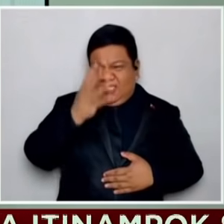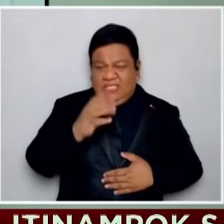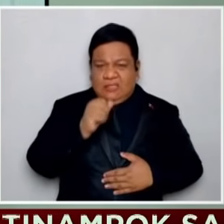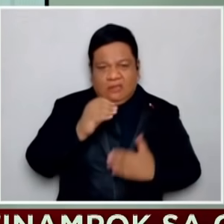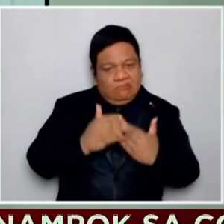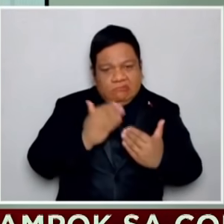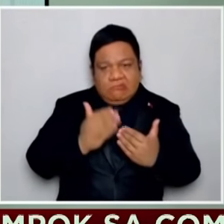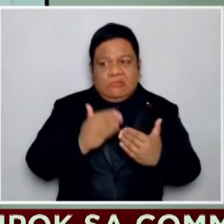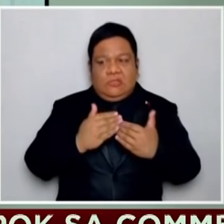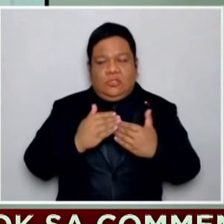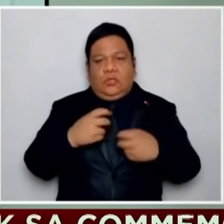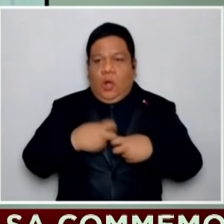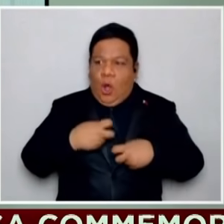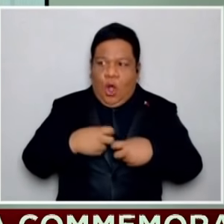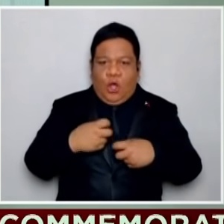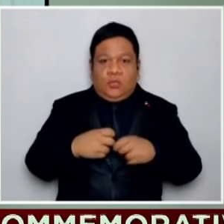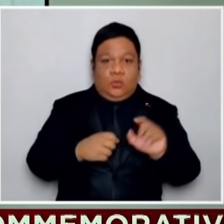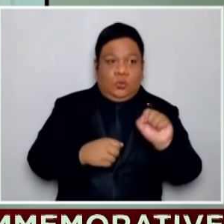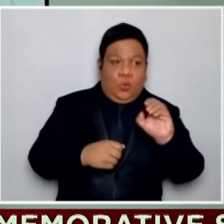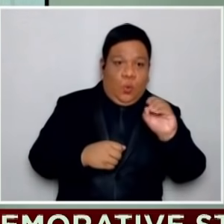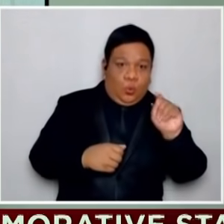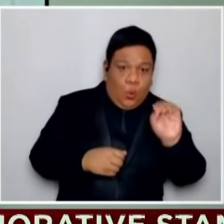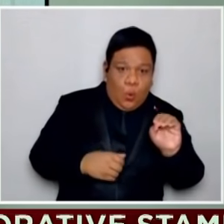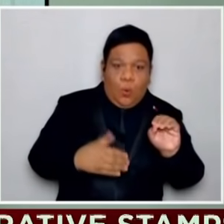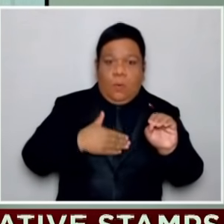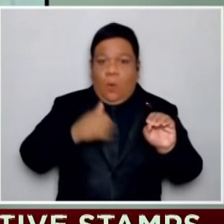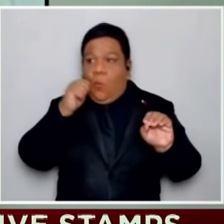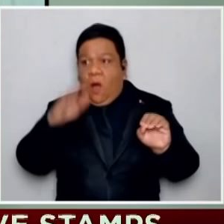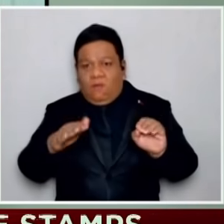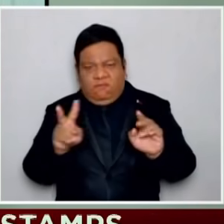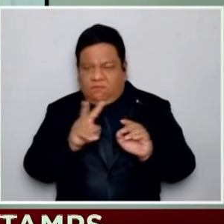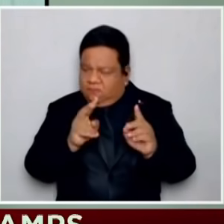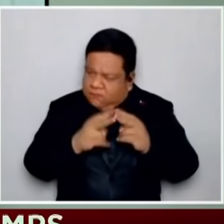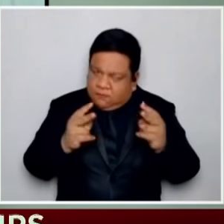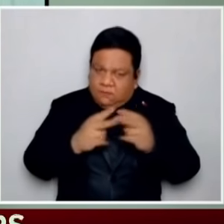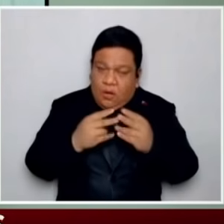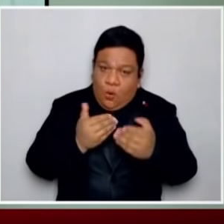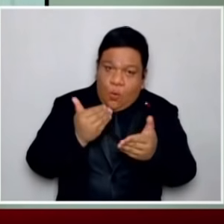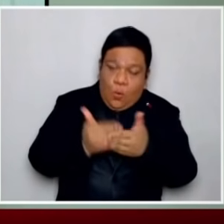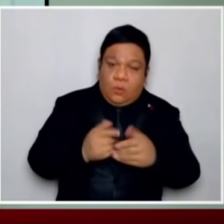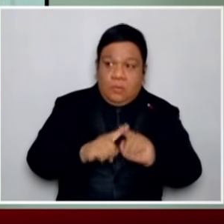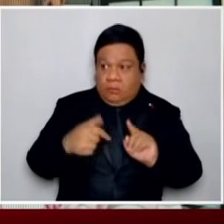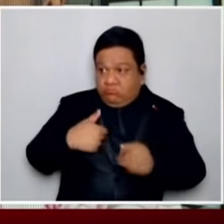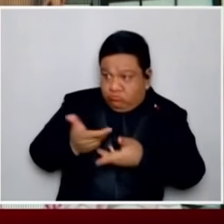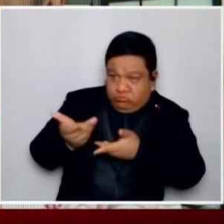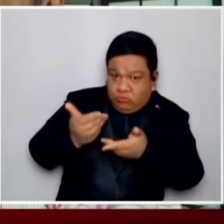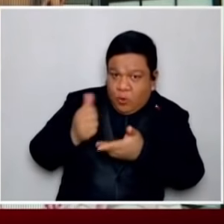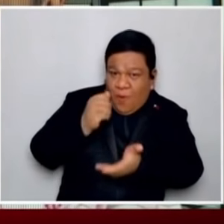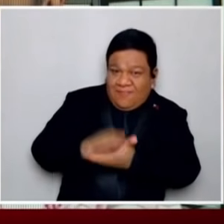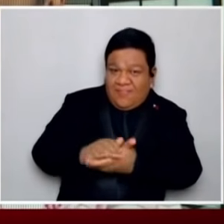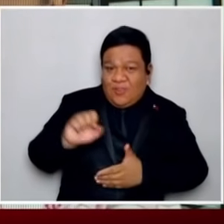very close, the Sotos. But when we got to talk to Sharon,